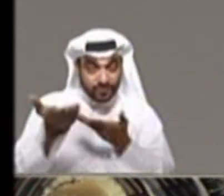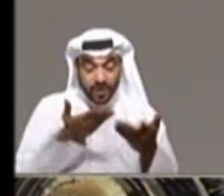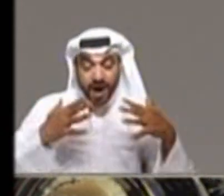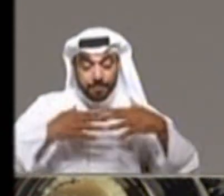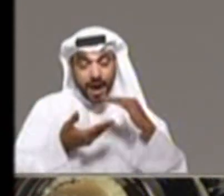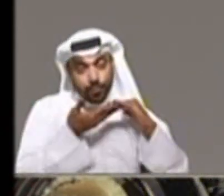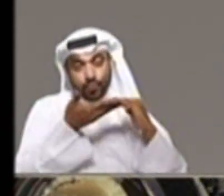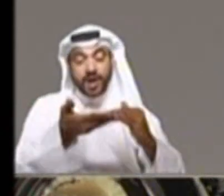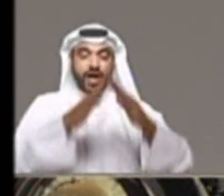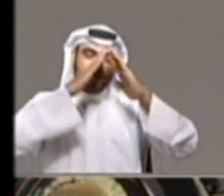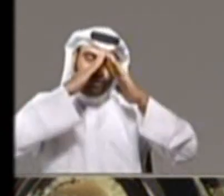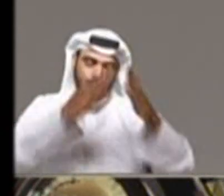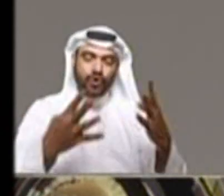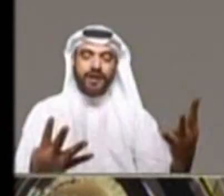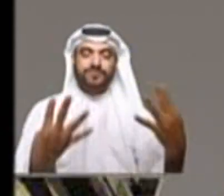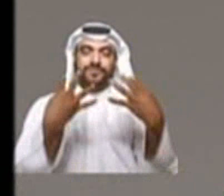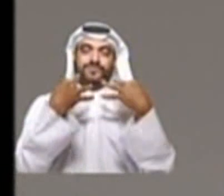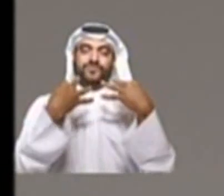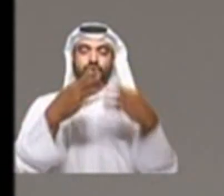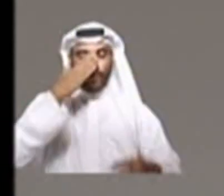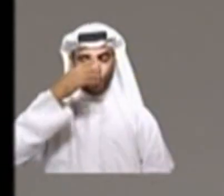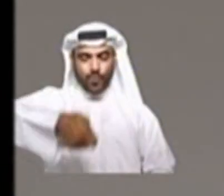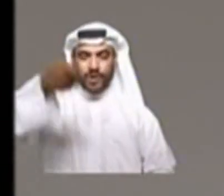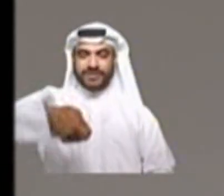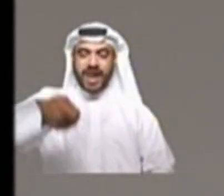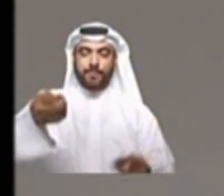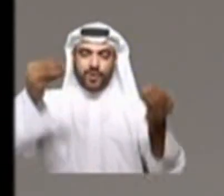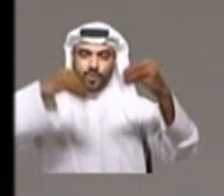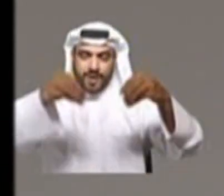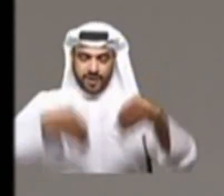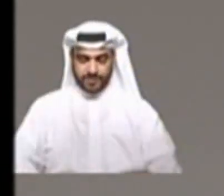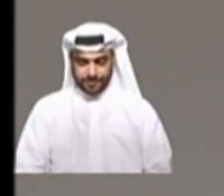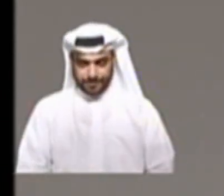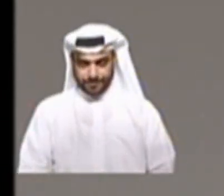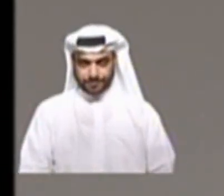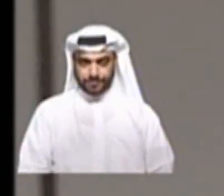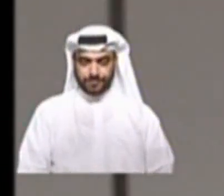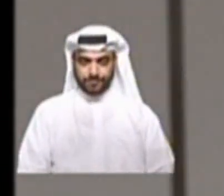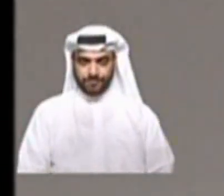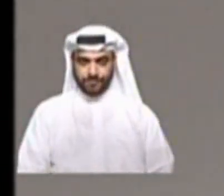مقتضياتها. شكراً على حسن الإنصات، والسلام عليكم ورحمة الله وبركاته.